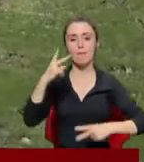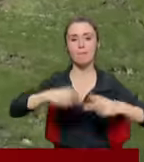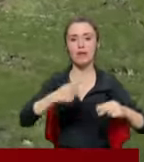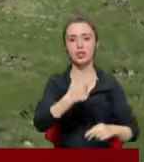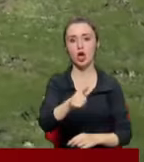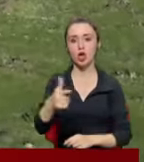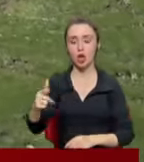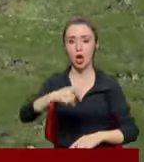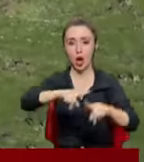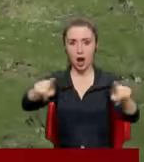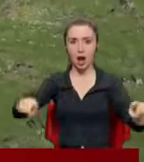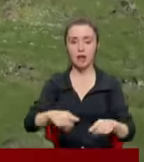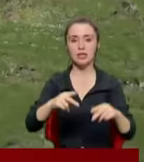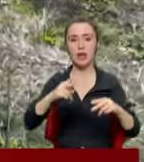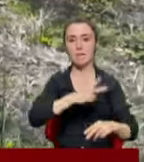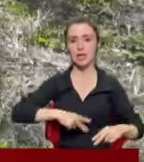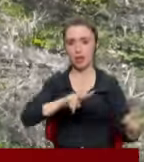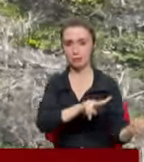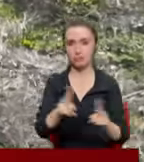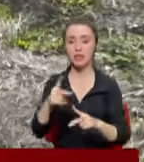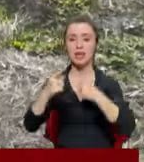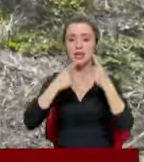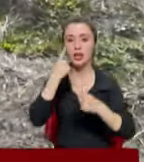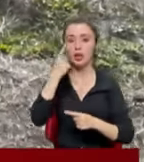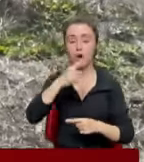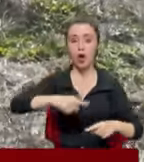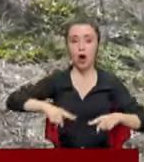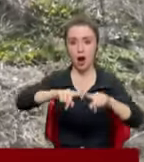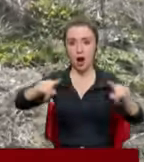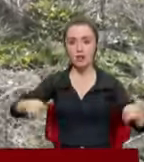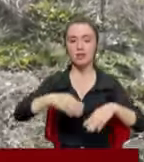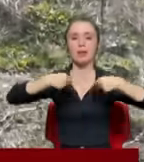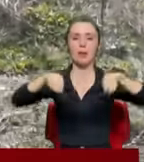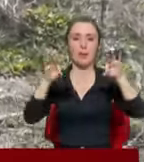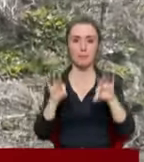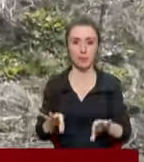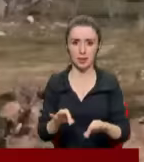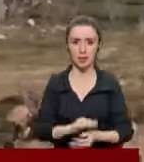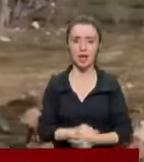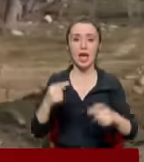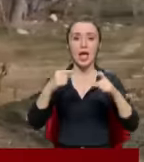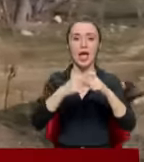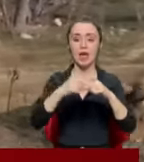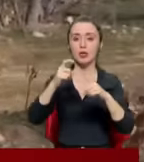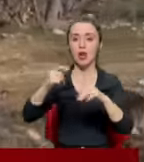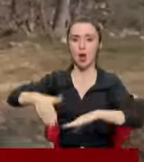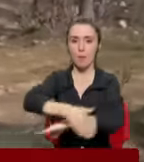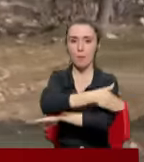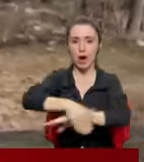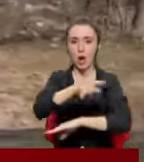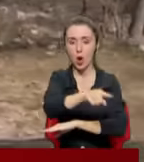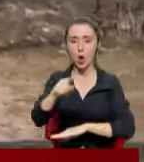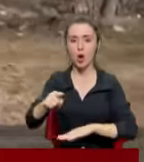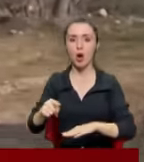köylerin arazileri belediyeye devredildi ve iddiaya göre göre o araziler satılmaya başlandı Eymür ve dereören mahallelerinde